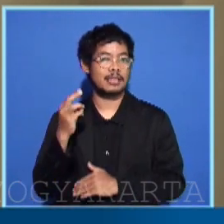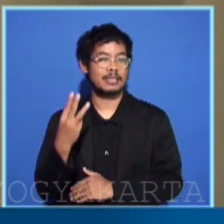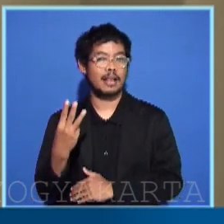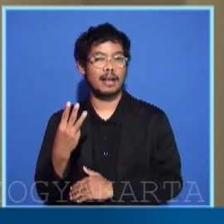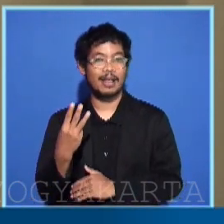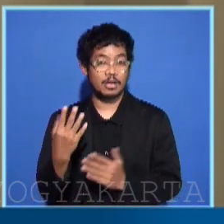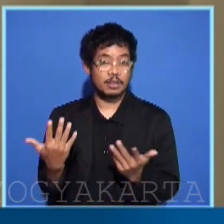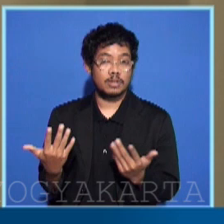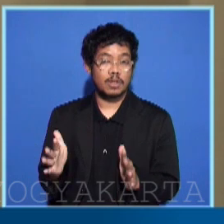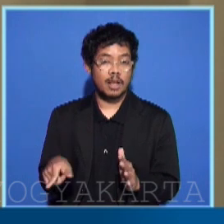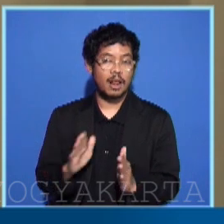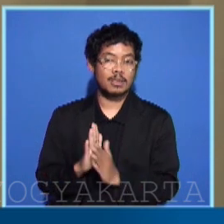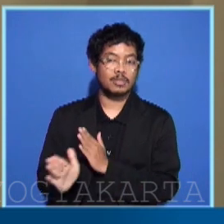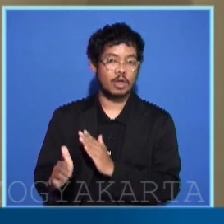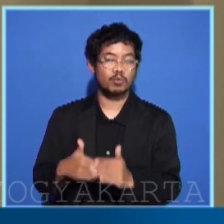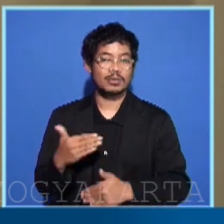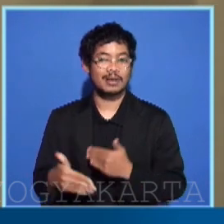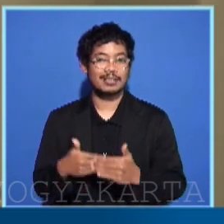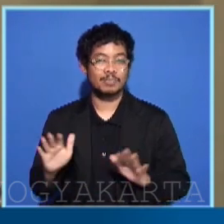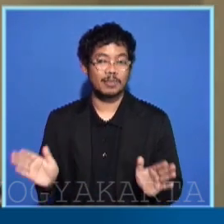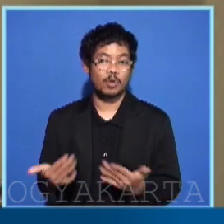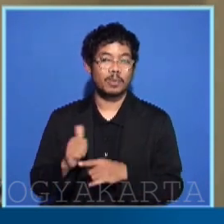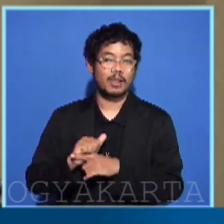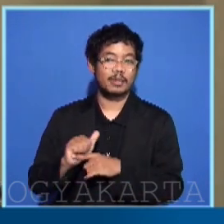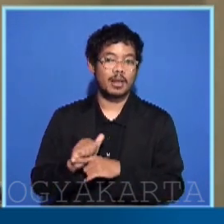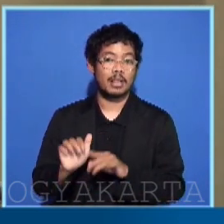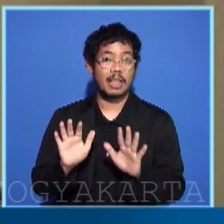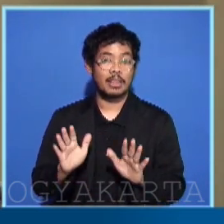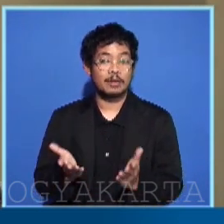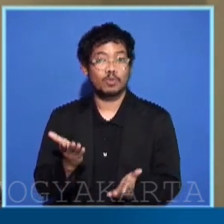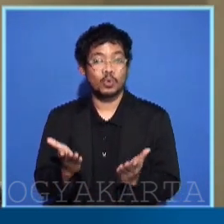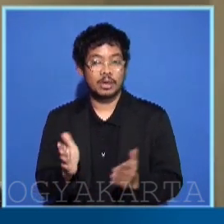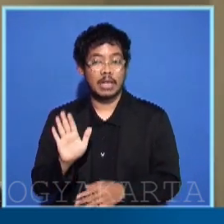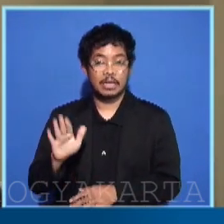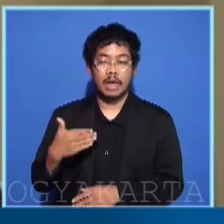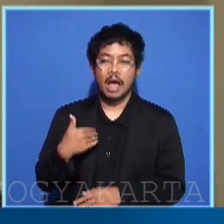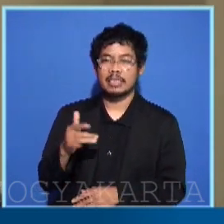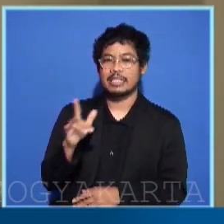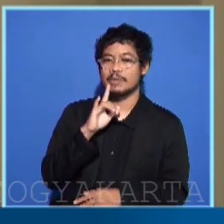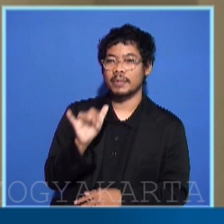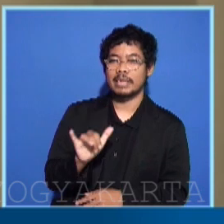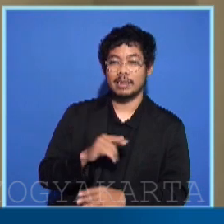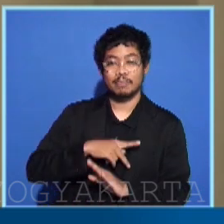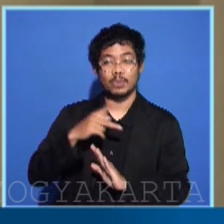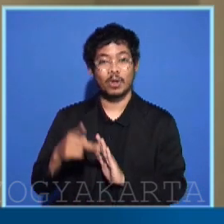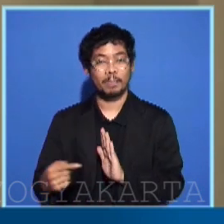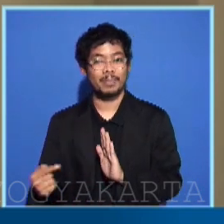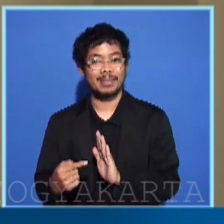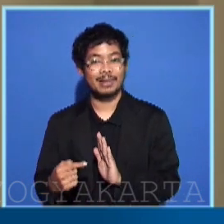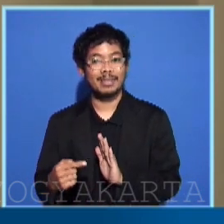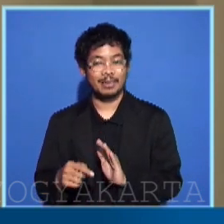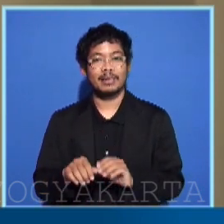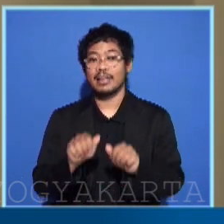akan lakukan pembinaan melalui training Nah mungkin nanti salah satunya adalah bagian dari program Asan Institute